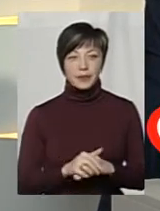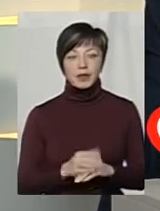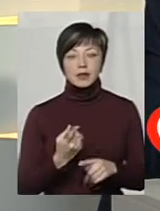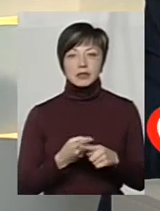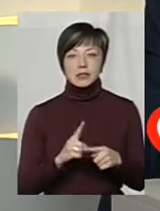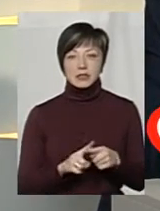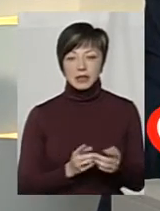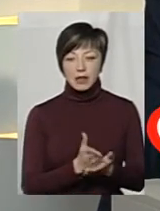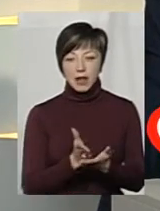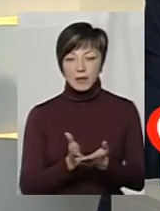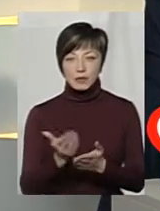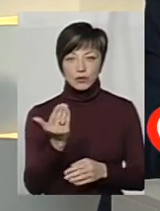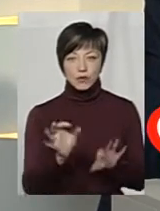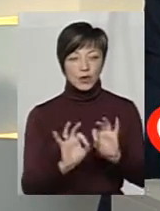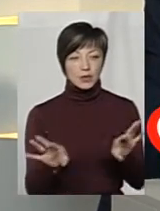це оці напрямки, що ви